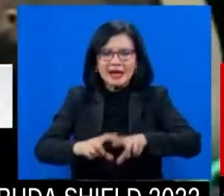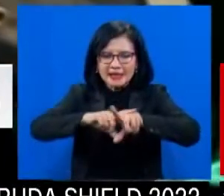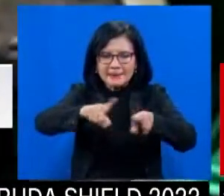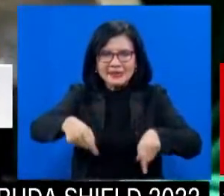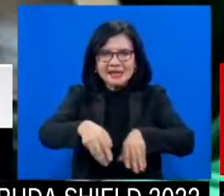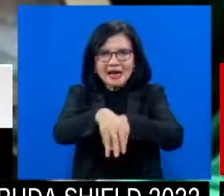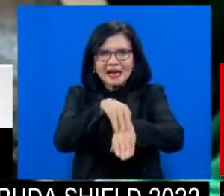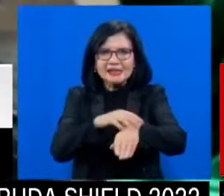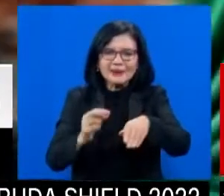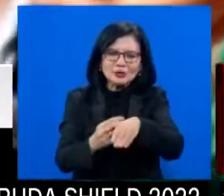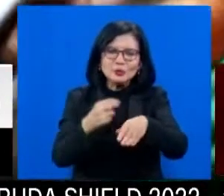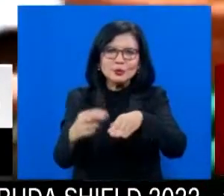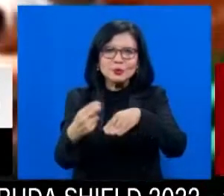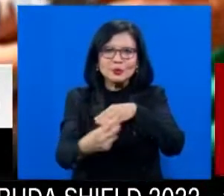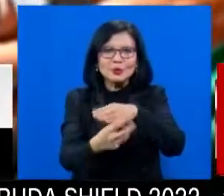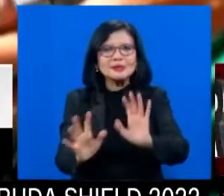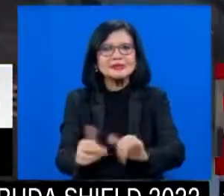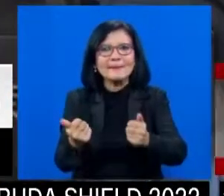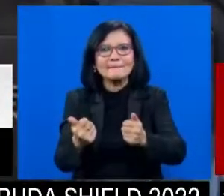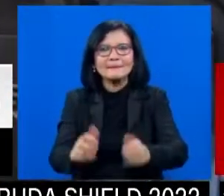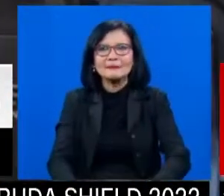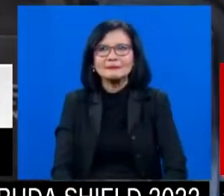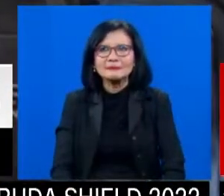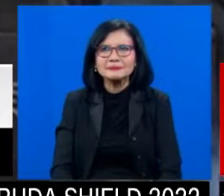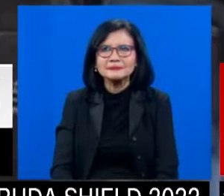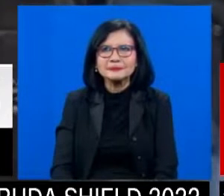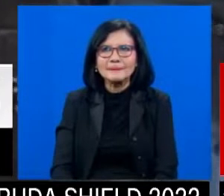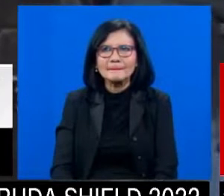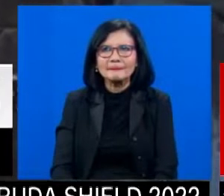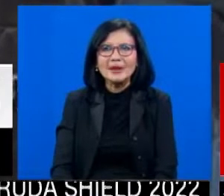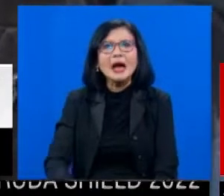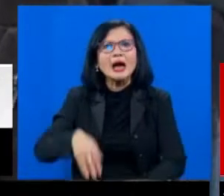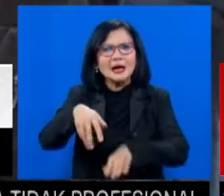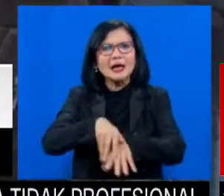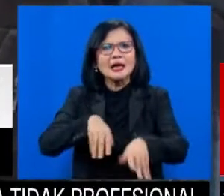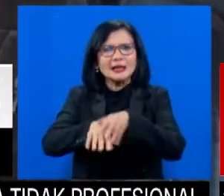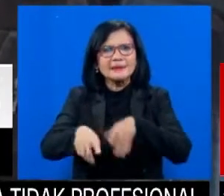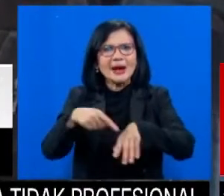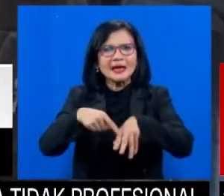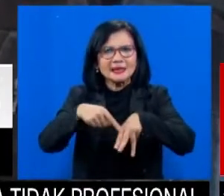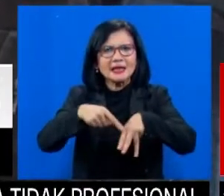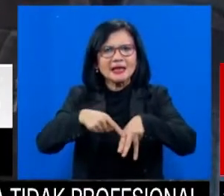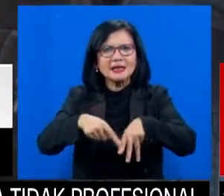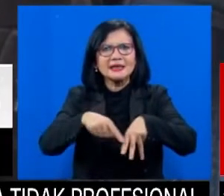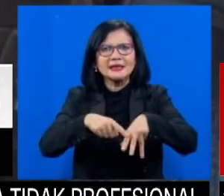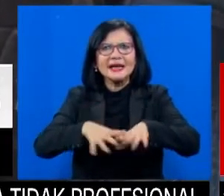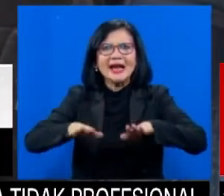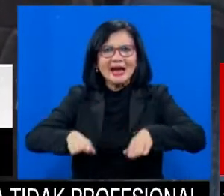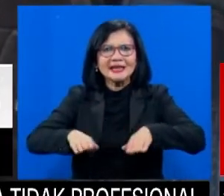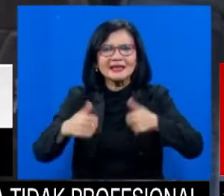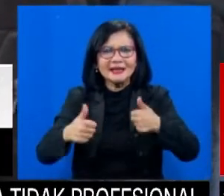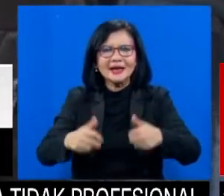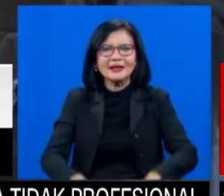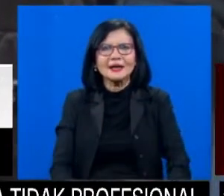menjadi sepatu siap pakai. Rasanya enak, maksudnya di kaki juga gimana ya, kayak pas kayak